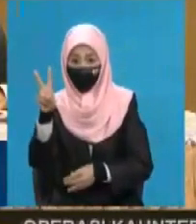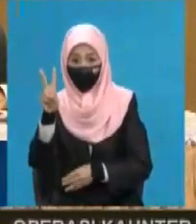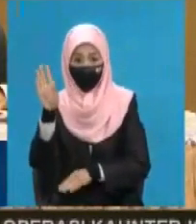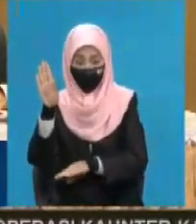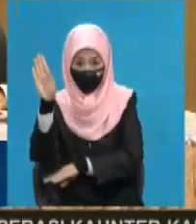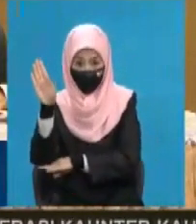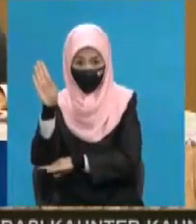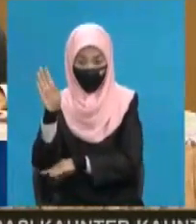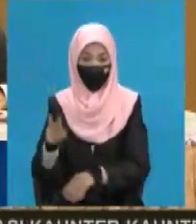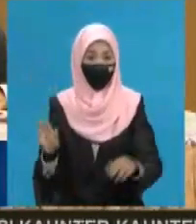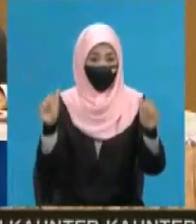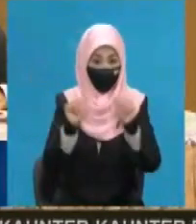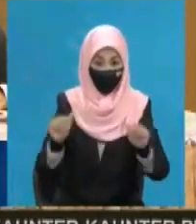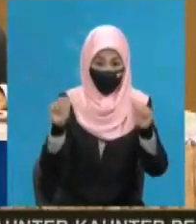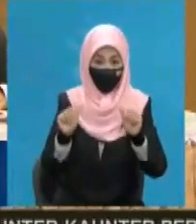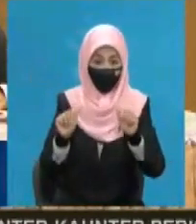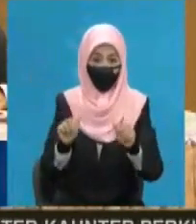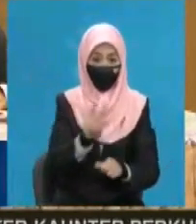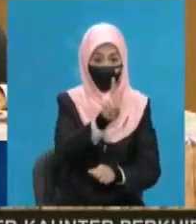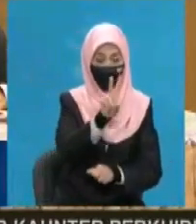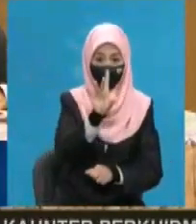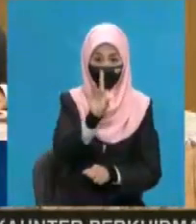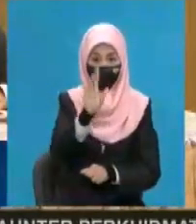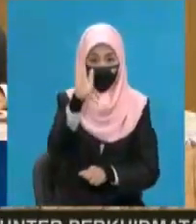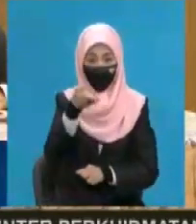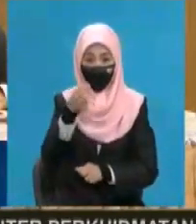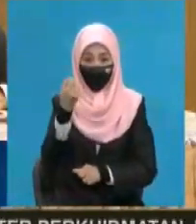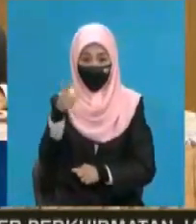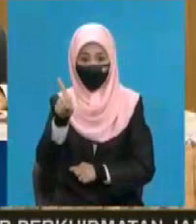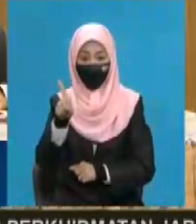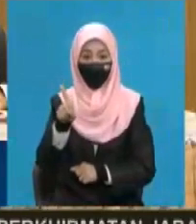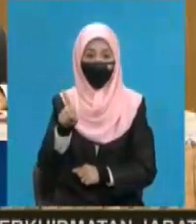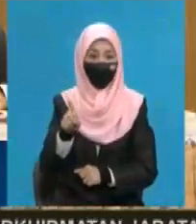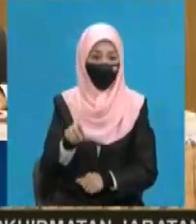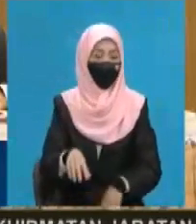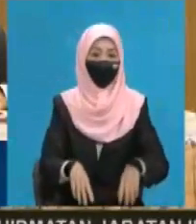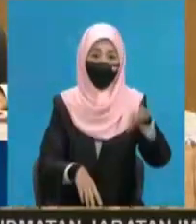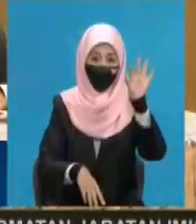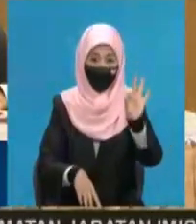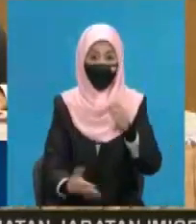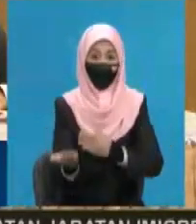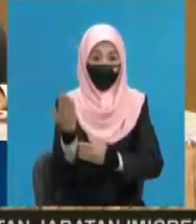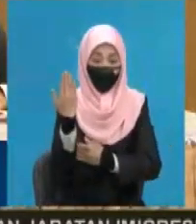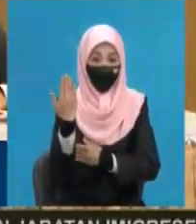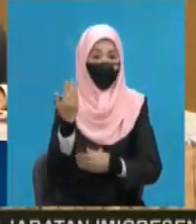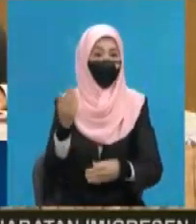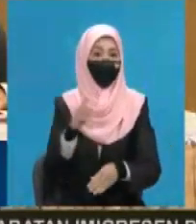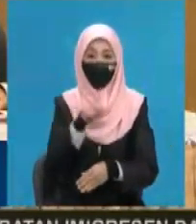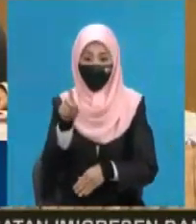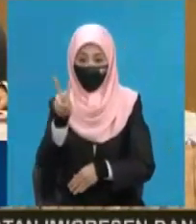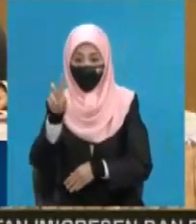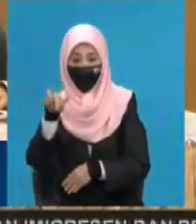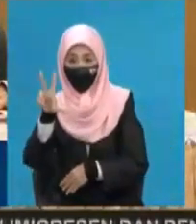hari dan pada hari Ahad 28 Nov 21 dari jam 09.00 hingga dua setengah